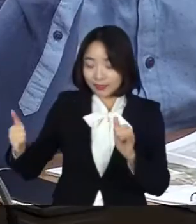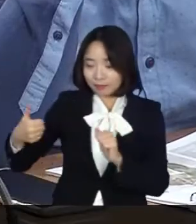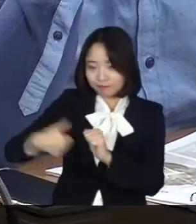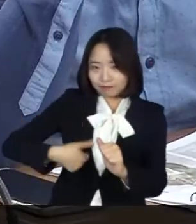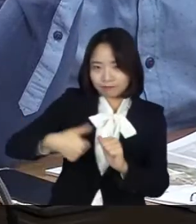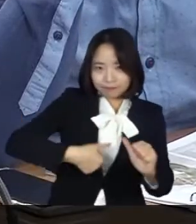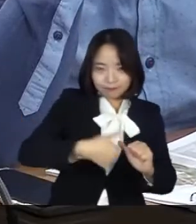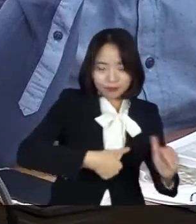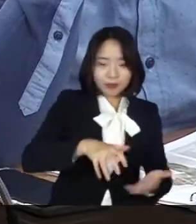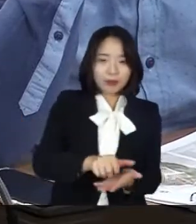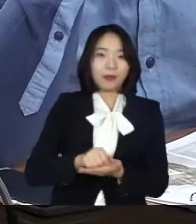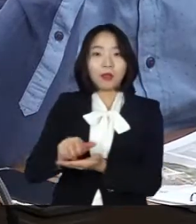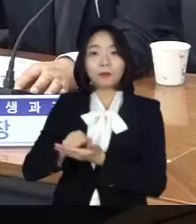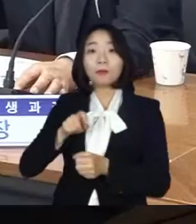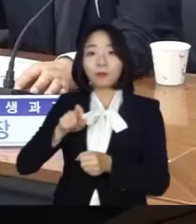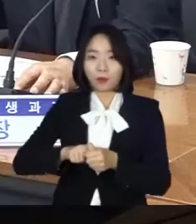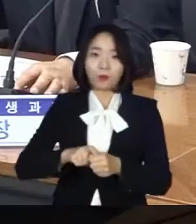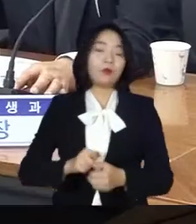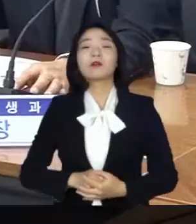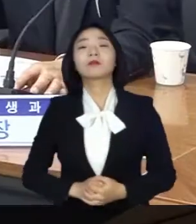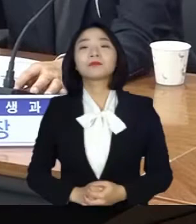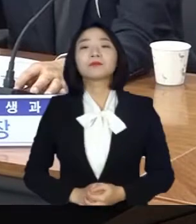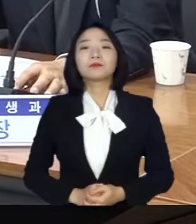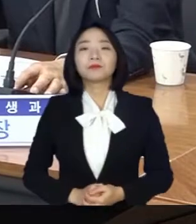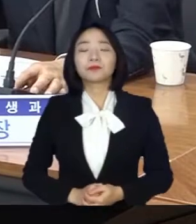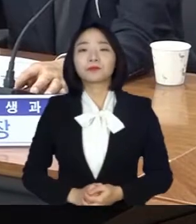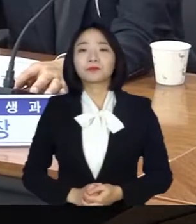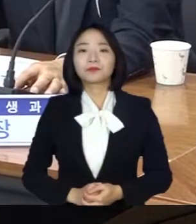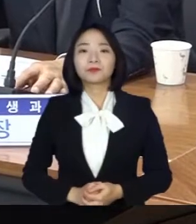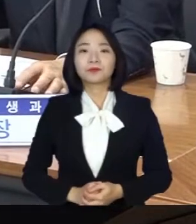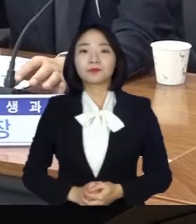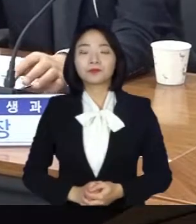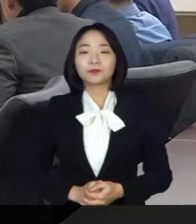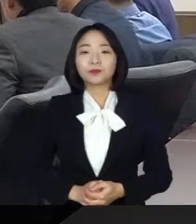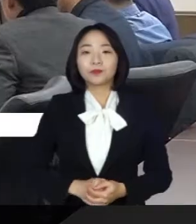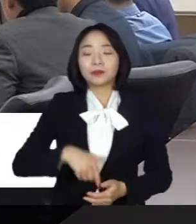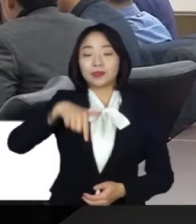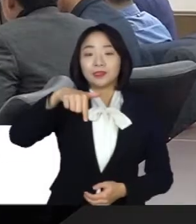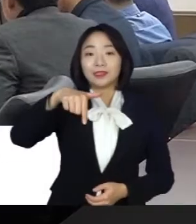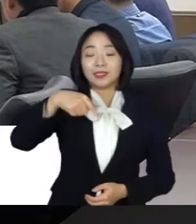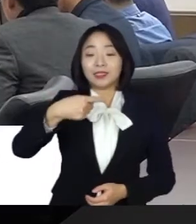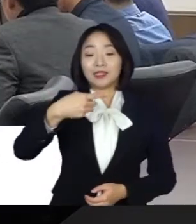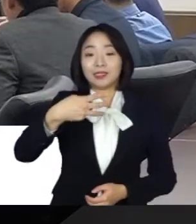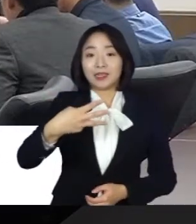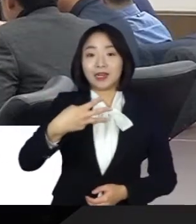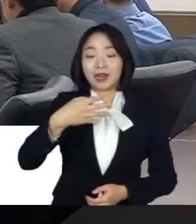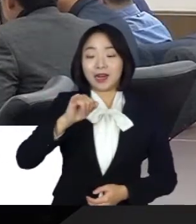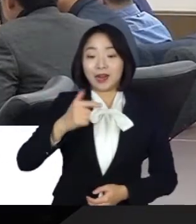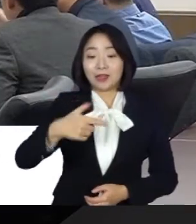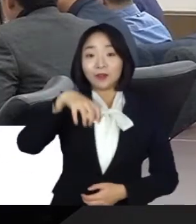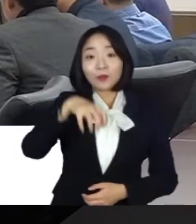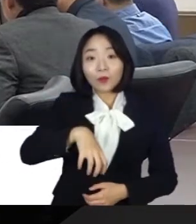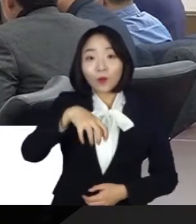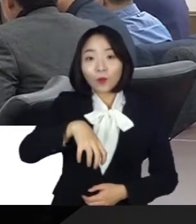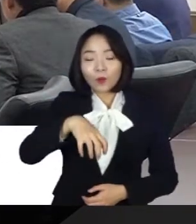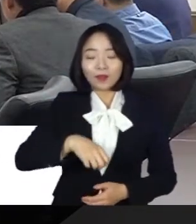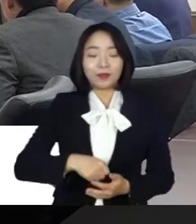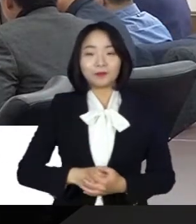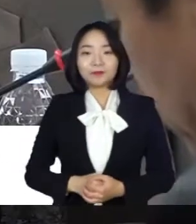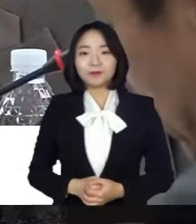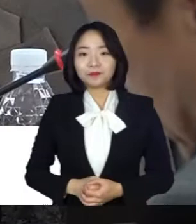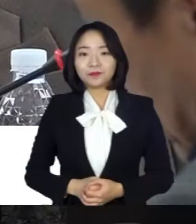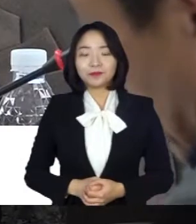관계 전문가 등의 의견을 수렴해 용역 결과에 반영할 계획입니다. 한편 일반 근린형으로 선정된